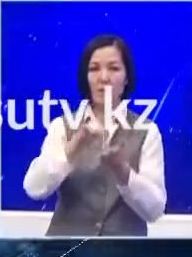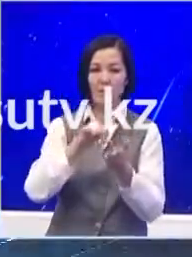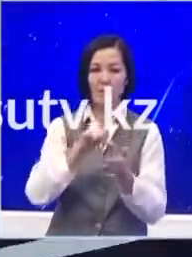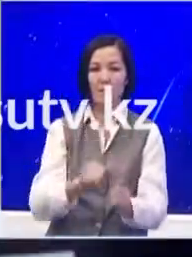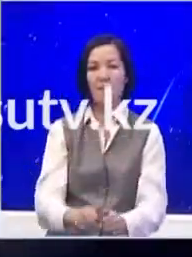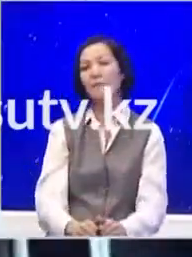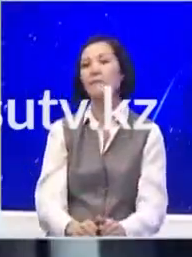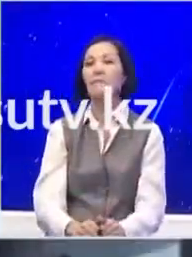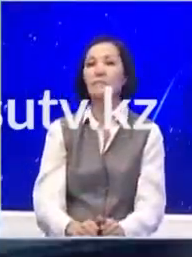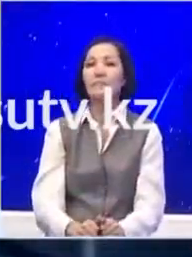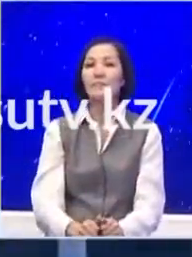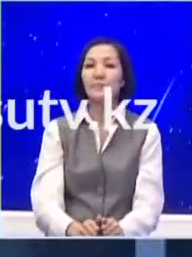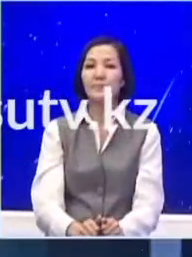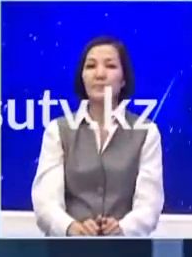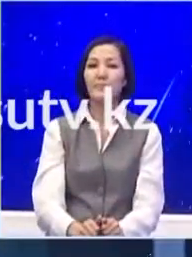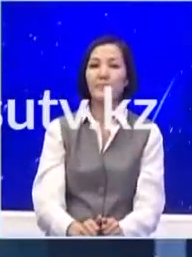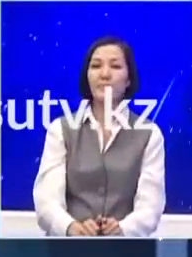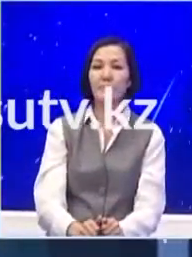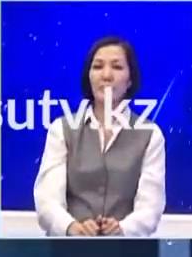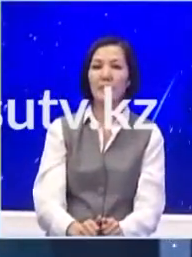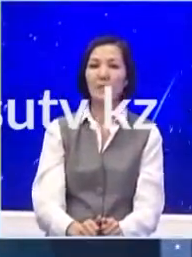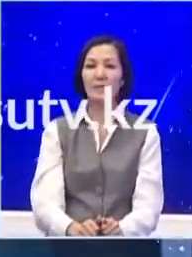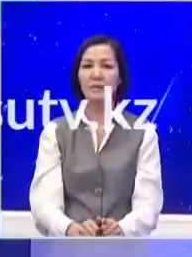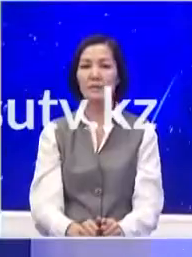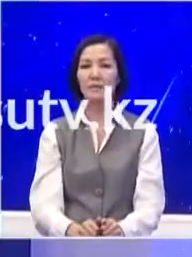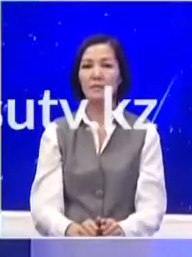Мәди Байбосынов, Жетісу телеарнасы.